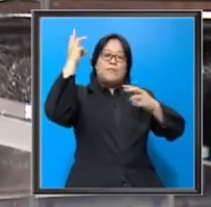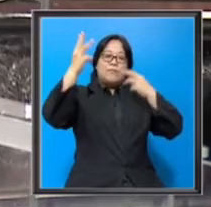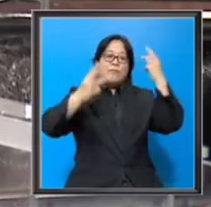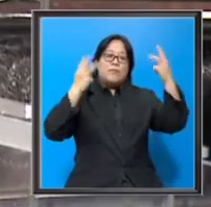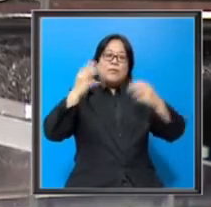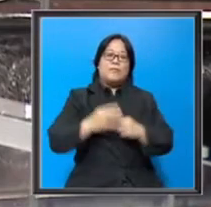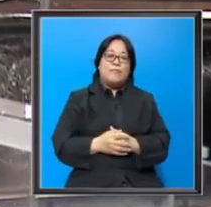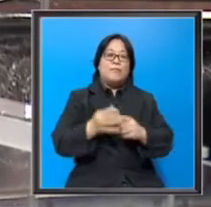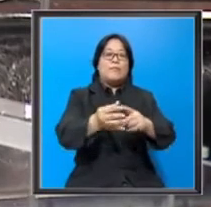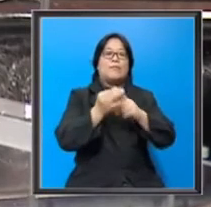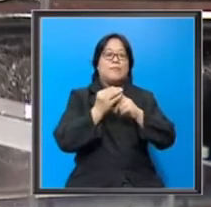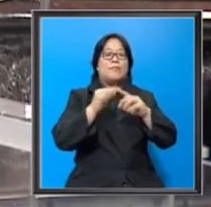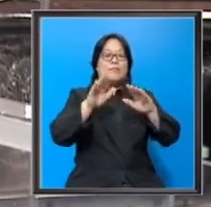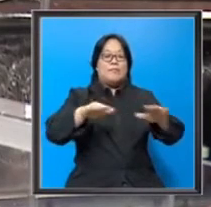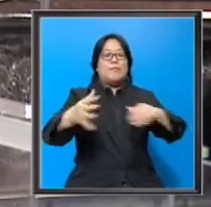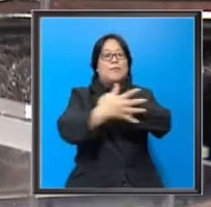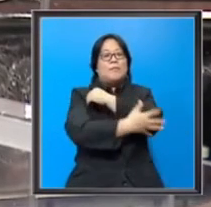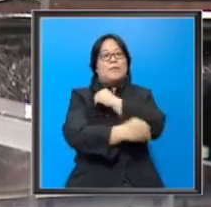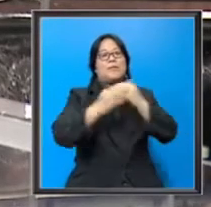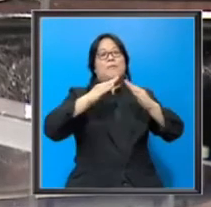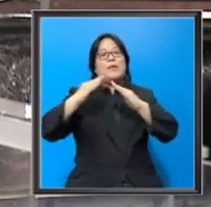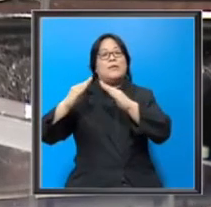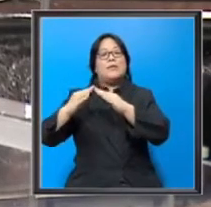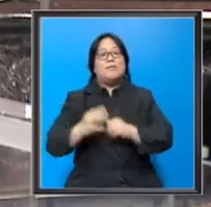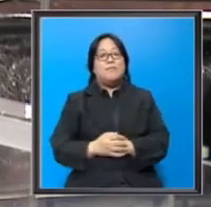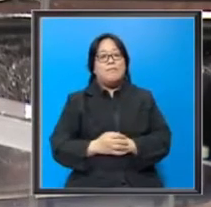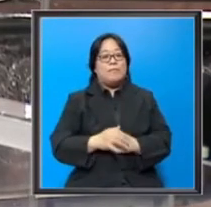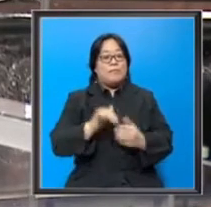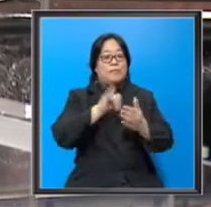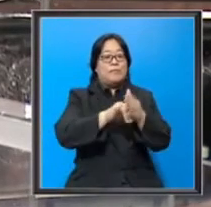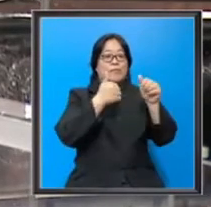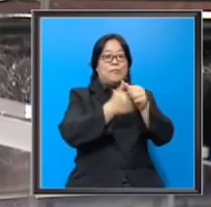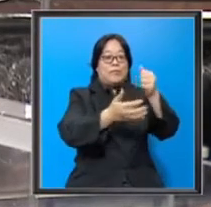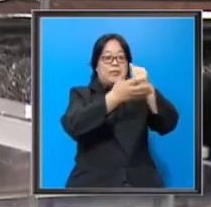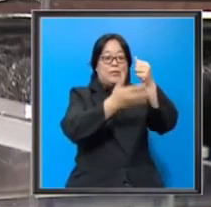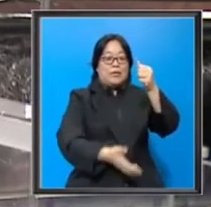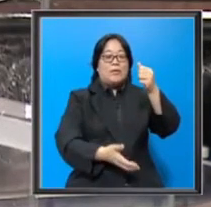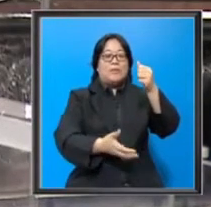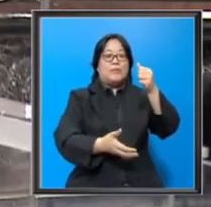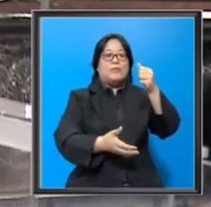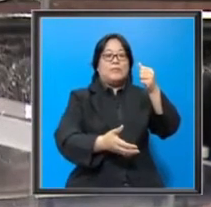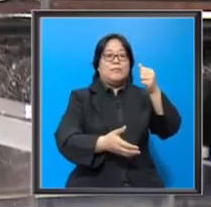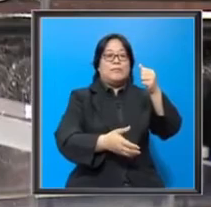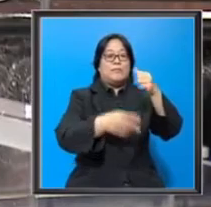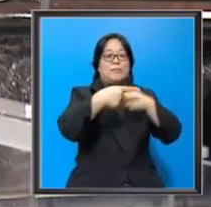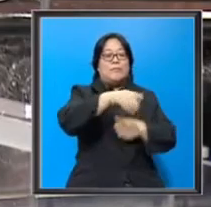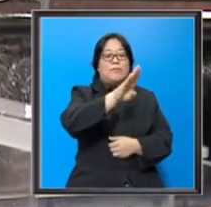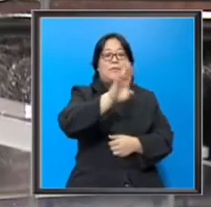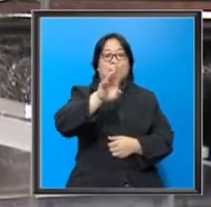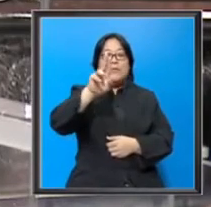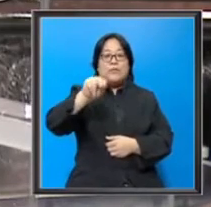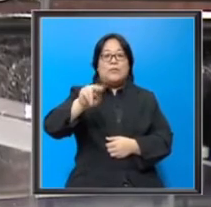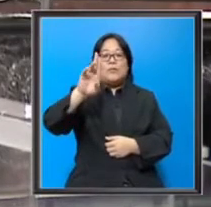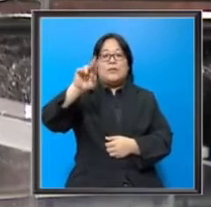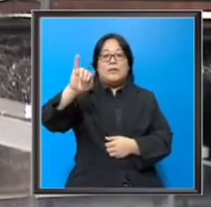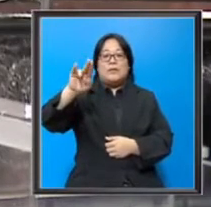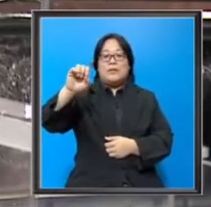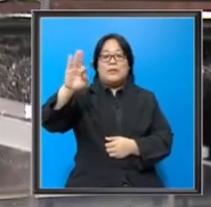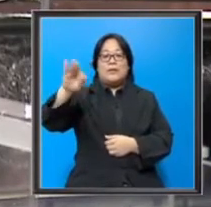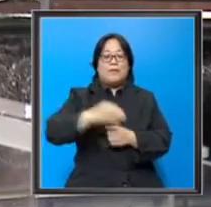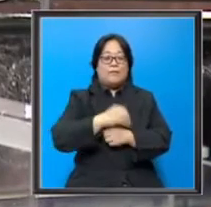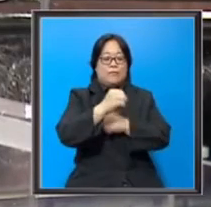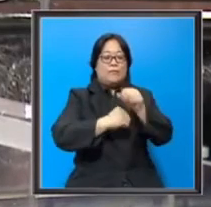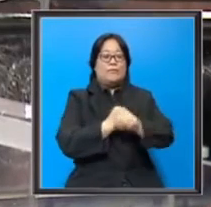terutama kanak-kanak miskin Bandel kali ini berdasarkan tabung kanak-kanak pertubuhan bangsa-bangsa besar junisab